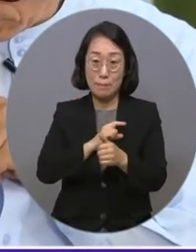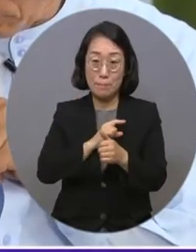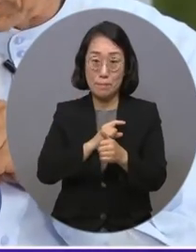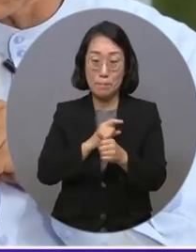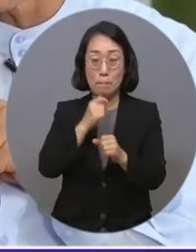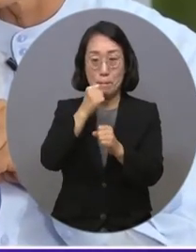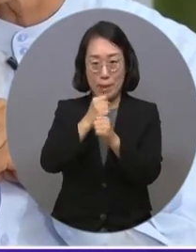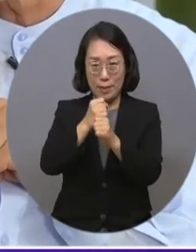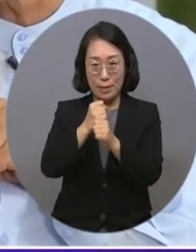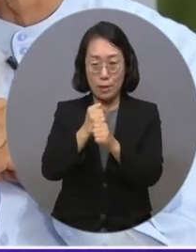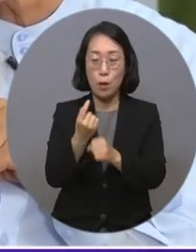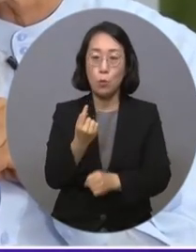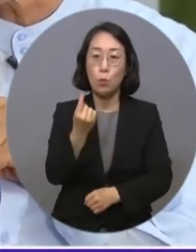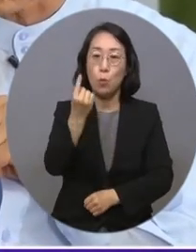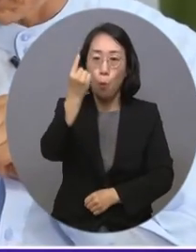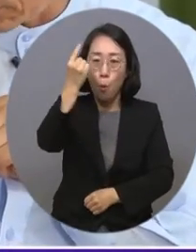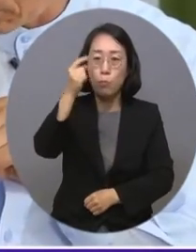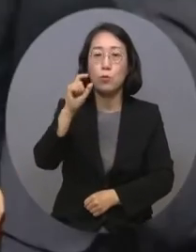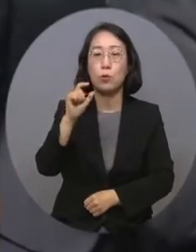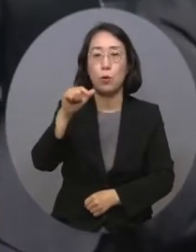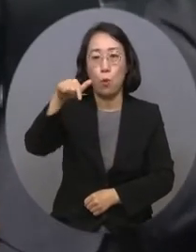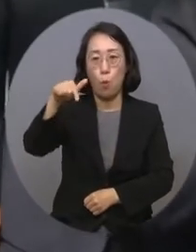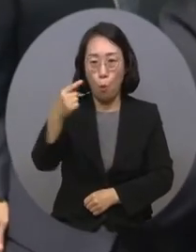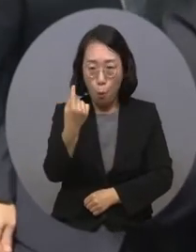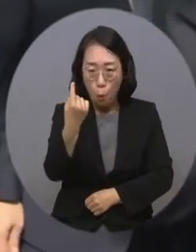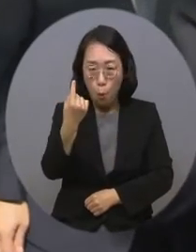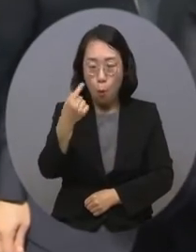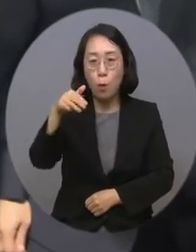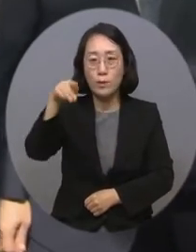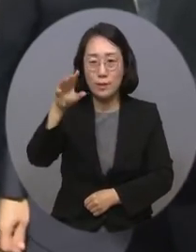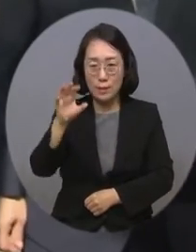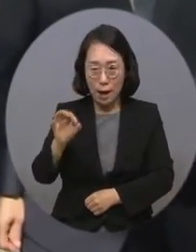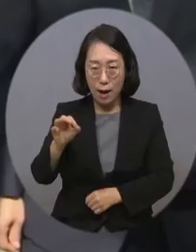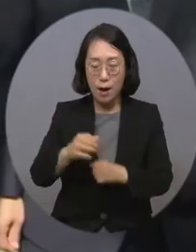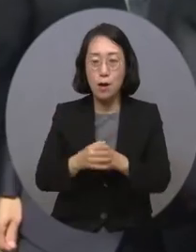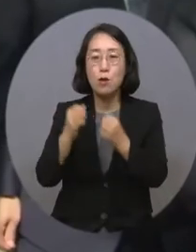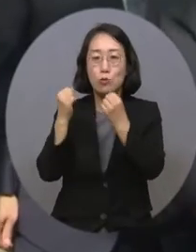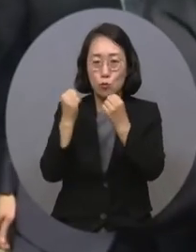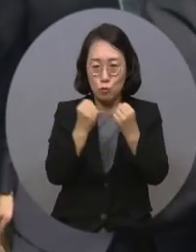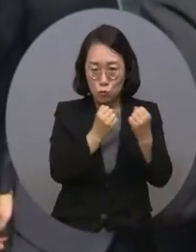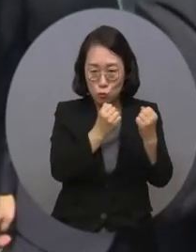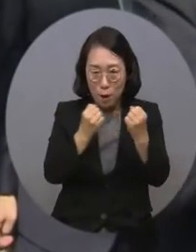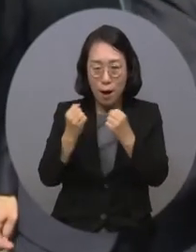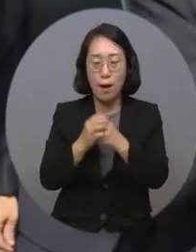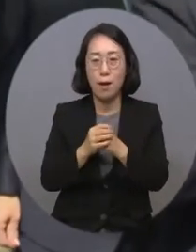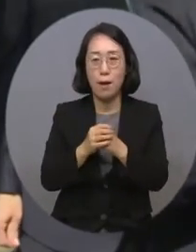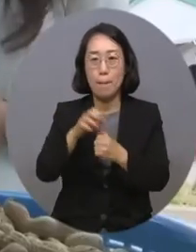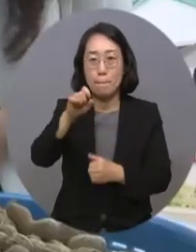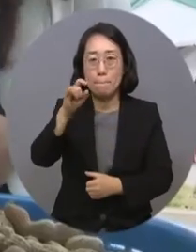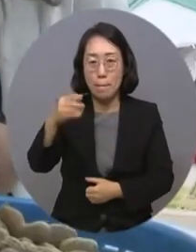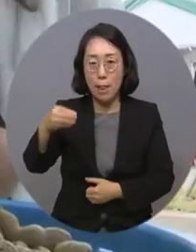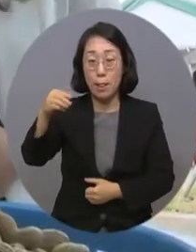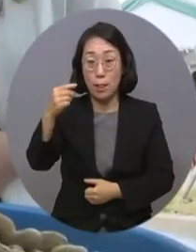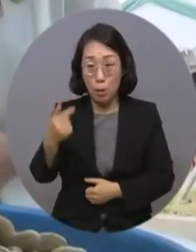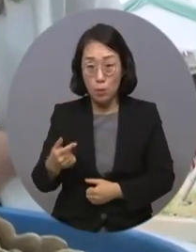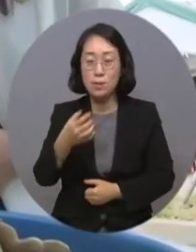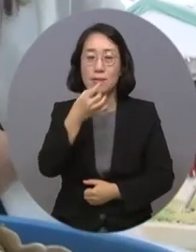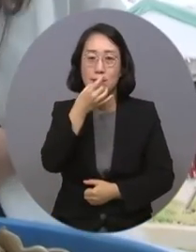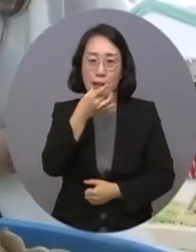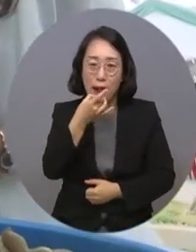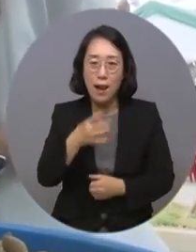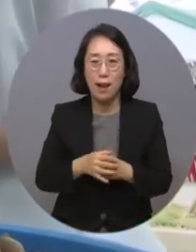예. 통합 브랜드를 만들어서 네, 네. 시리즈로 가고 있습니다. 노풀고창 네. 수박, 네. 노풀고창 멜론, 네. 노풀고창 쌀.